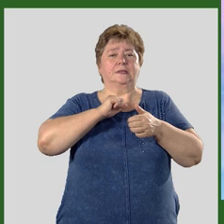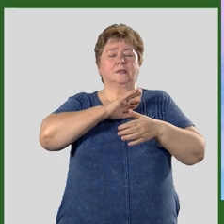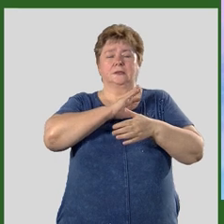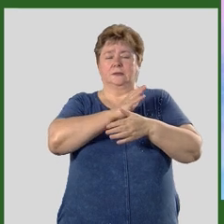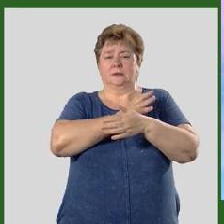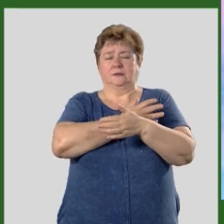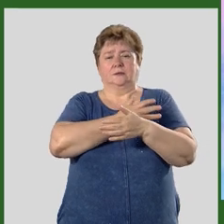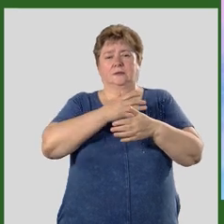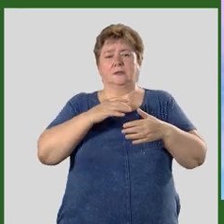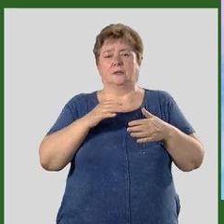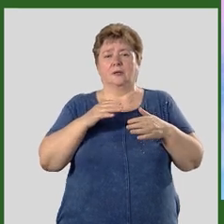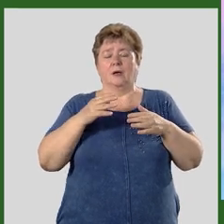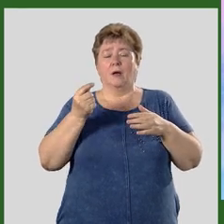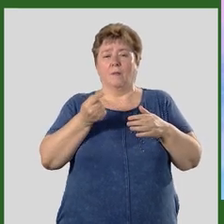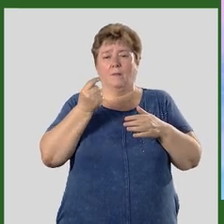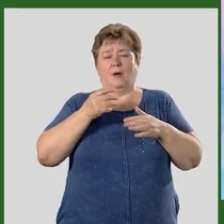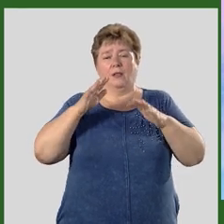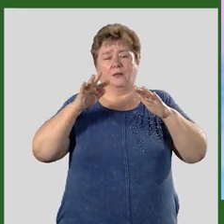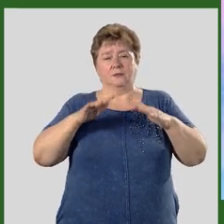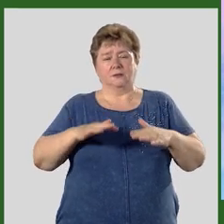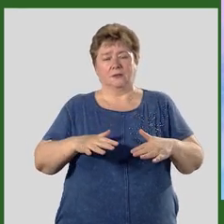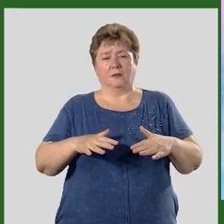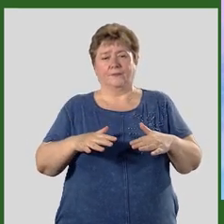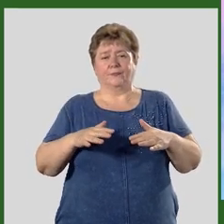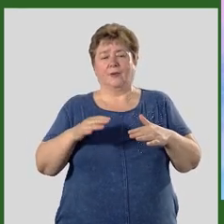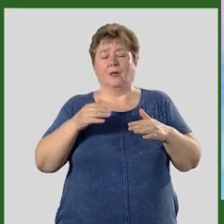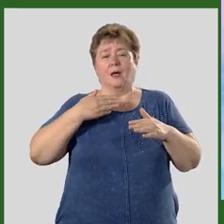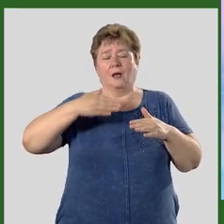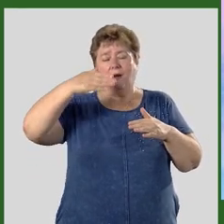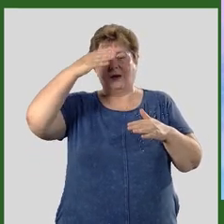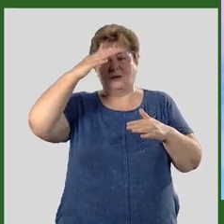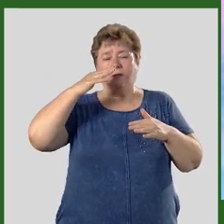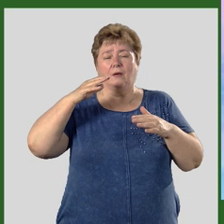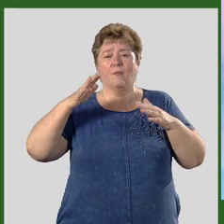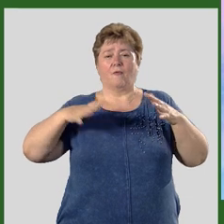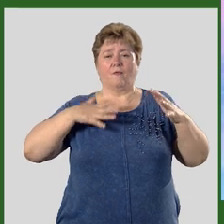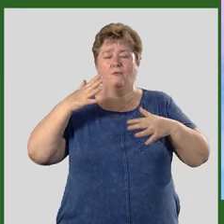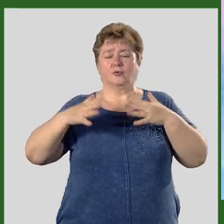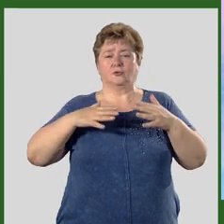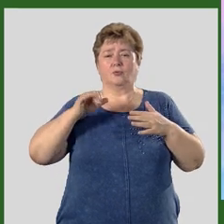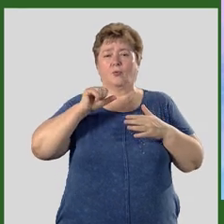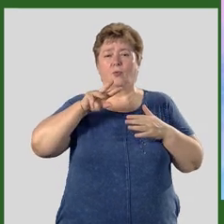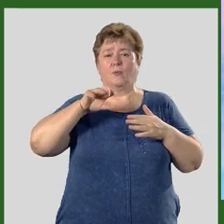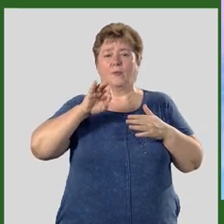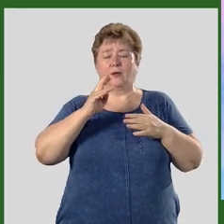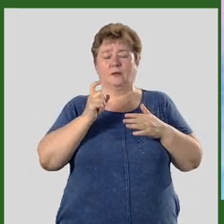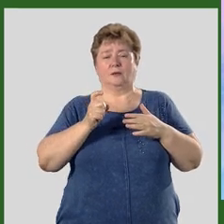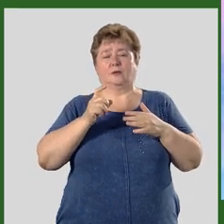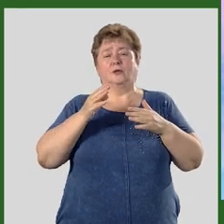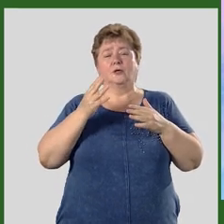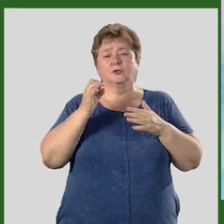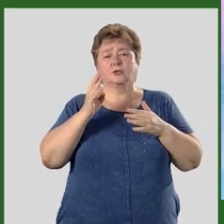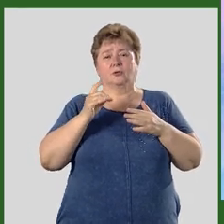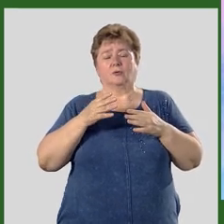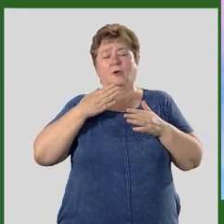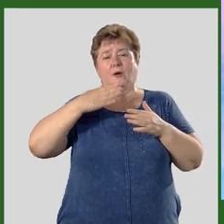суровая, и малоснежная. А летом воздух умеренных широт.